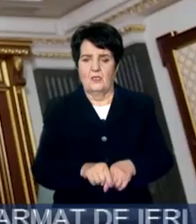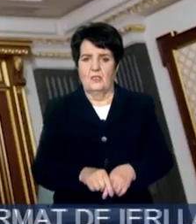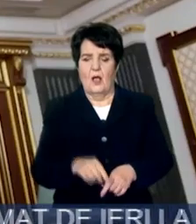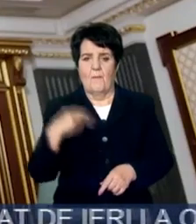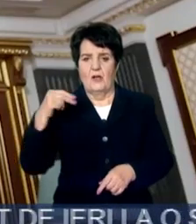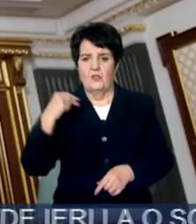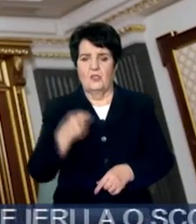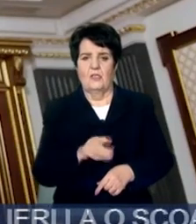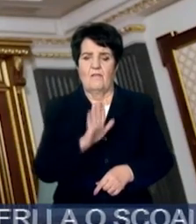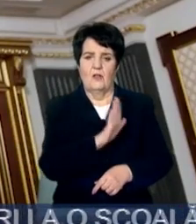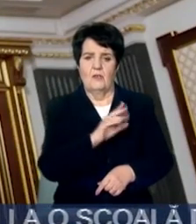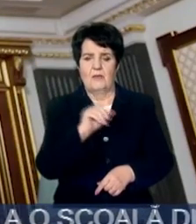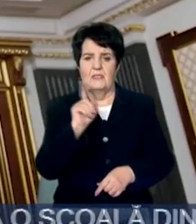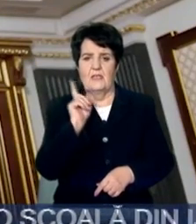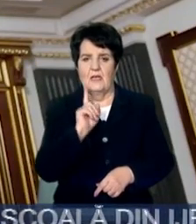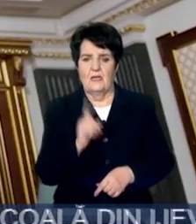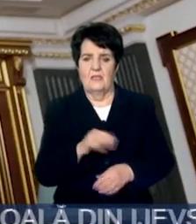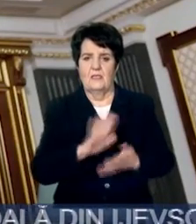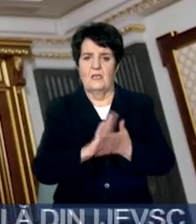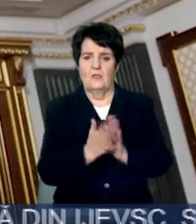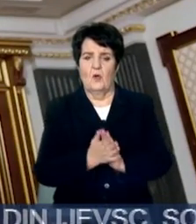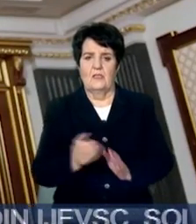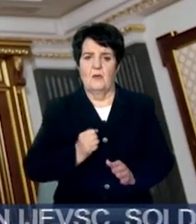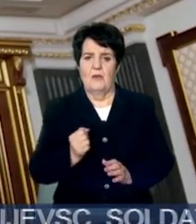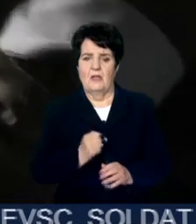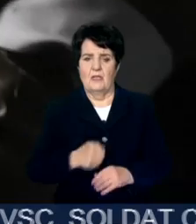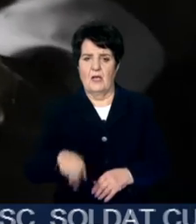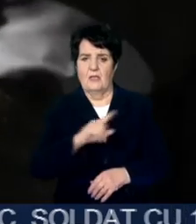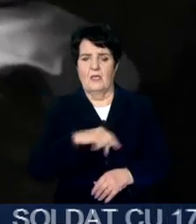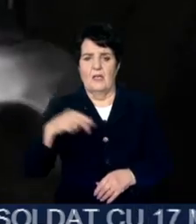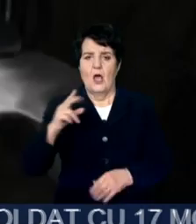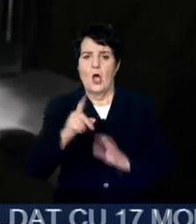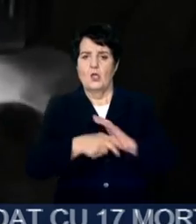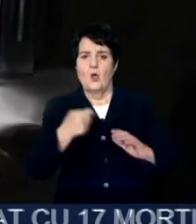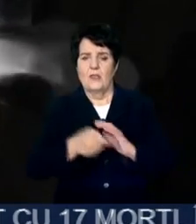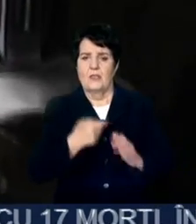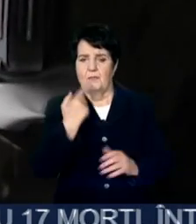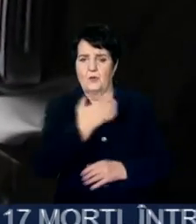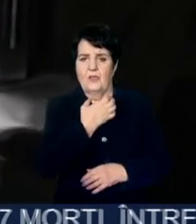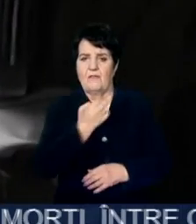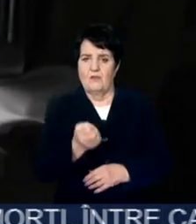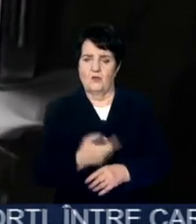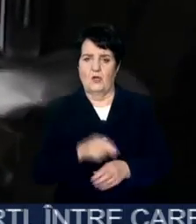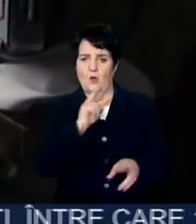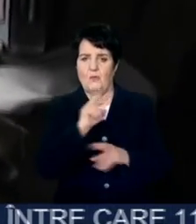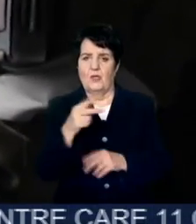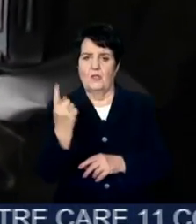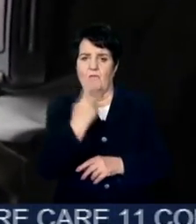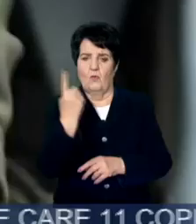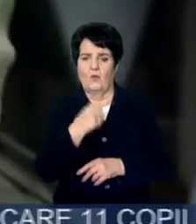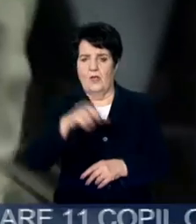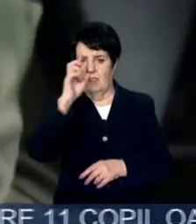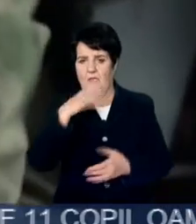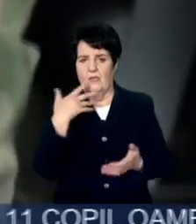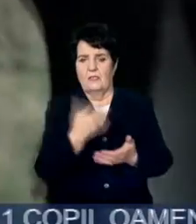Președintele Ucrainei, Volodymyr Zelensky, a descris situația militară din regiunea Donetsk ca fiind dificilă și a spus că este obiectivul numărul 1 al țării